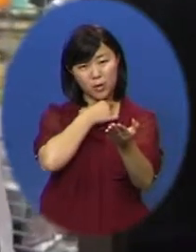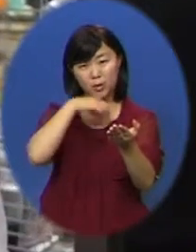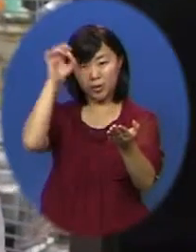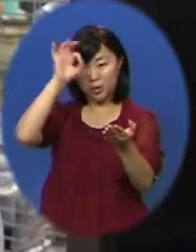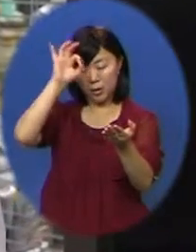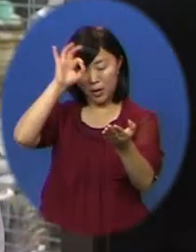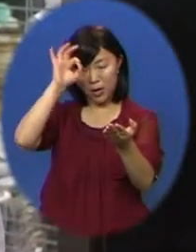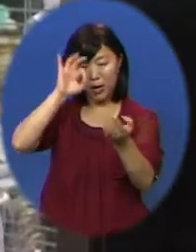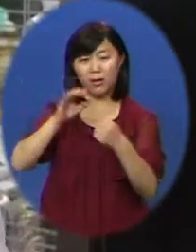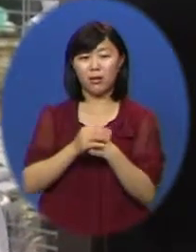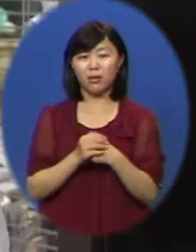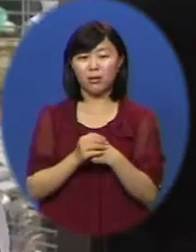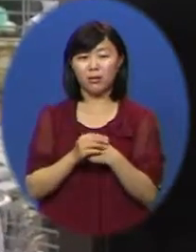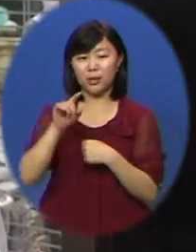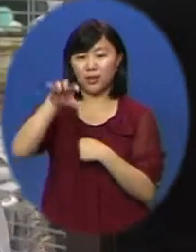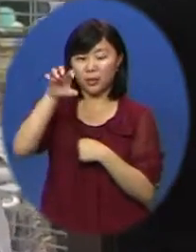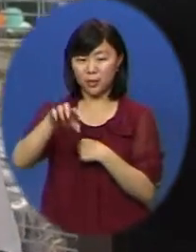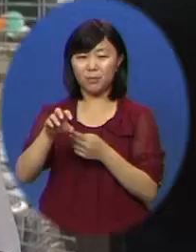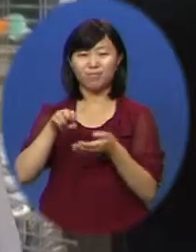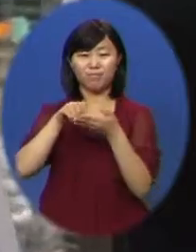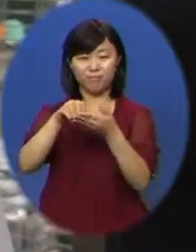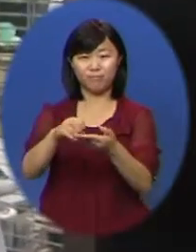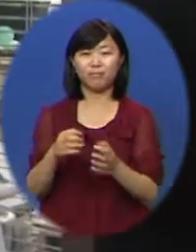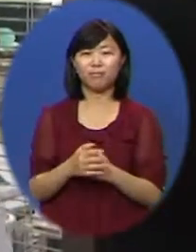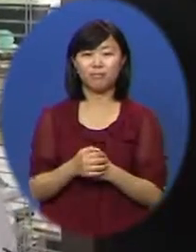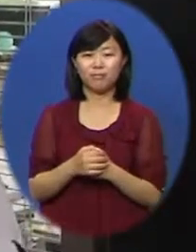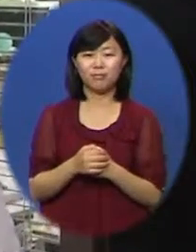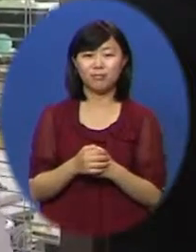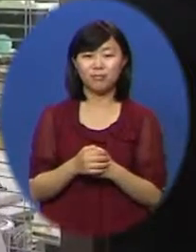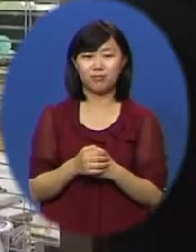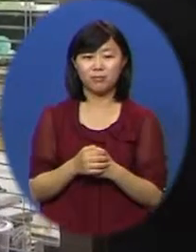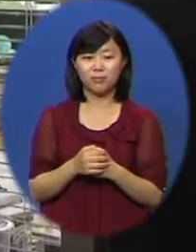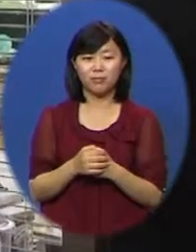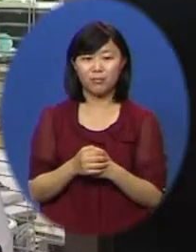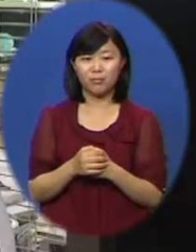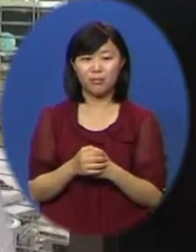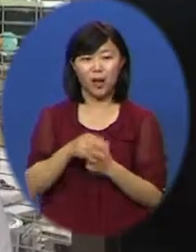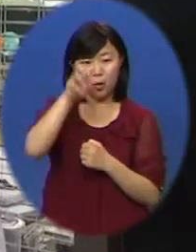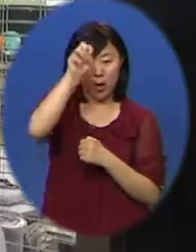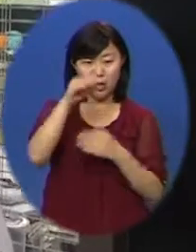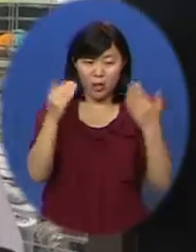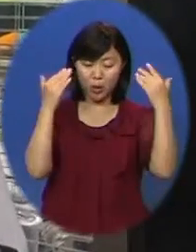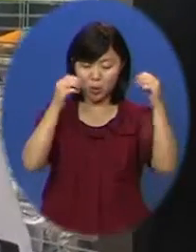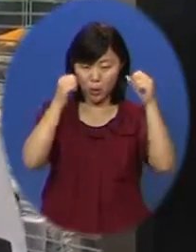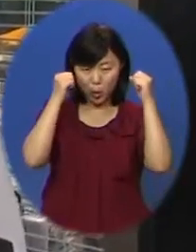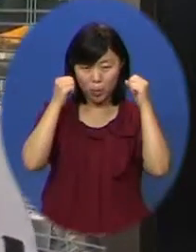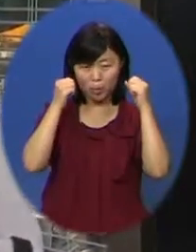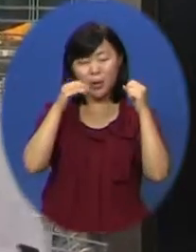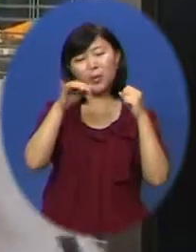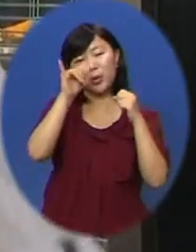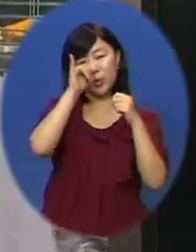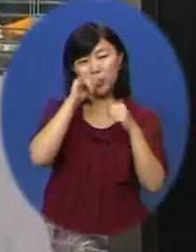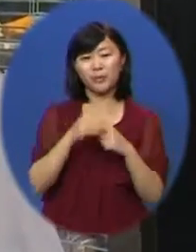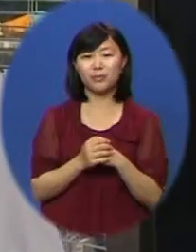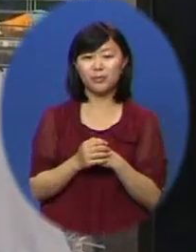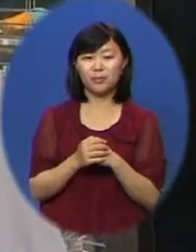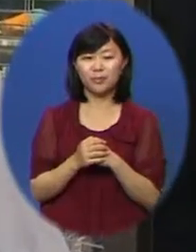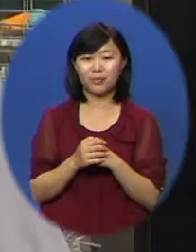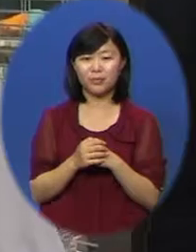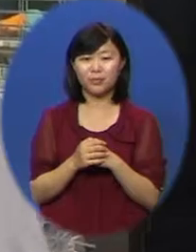보니까 이곳을 찾게 됐죠. 어때요? 광주에서 학교를 나온 것도 있고